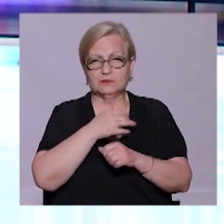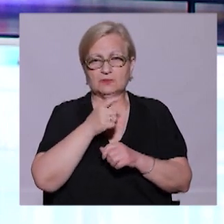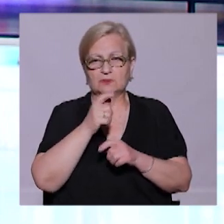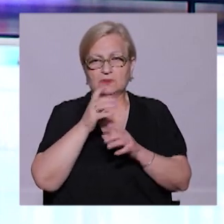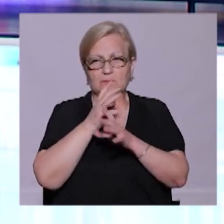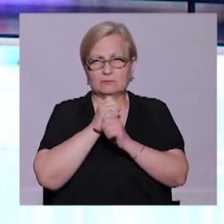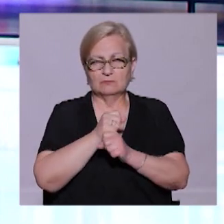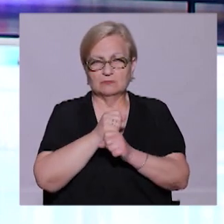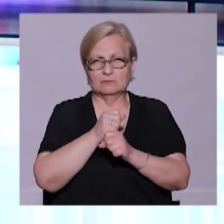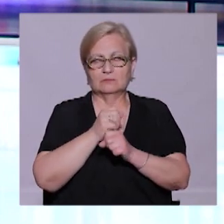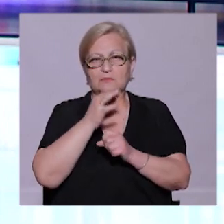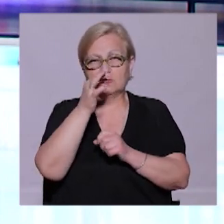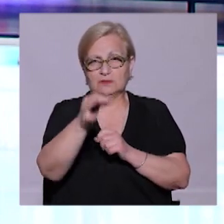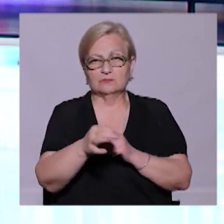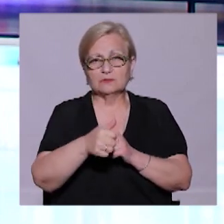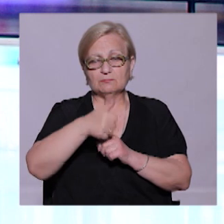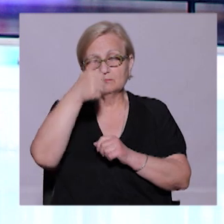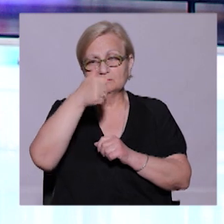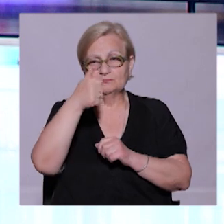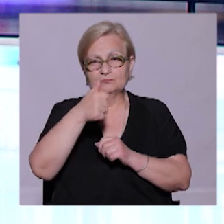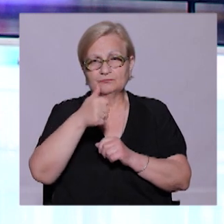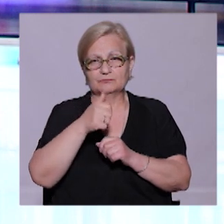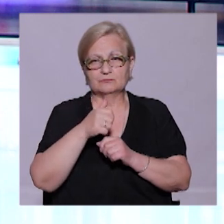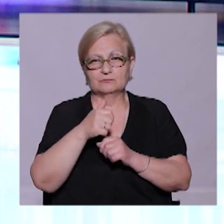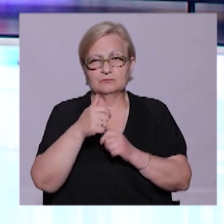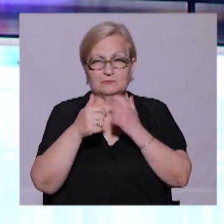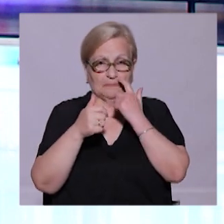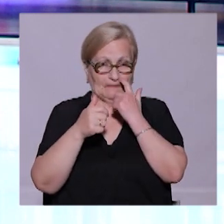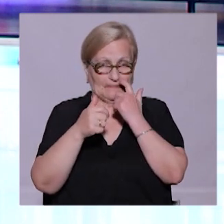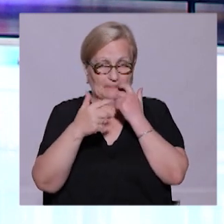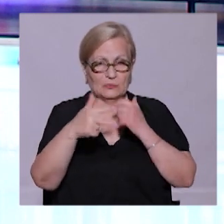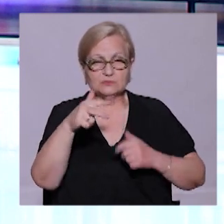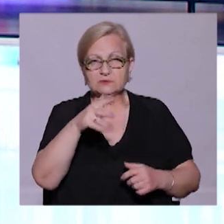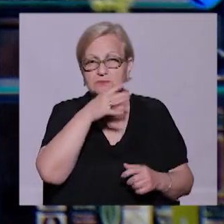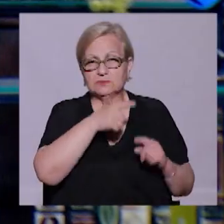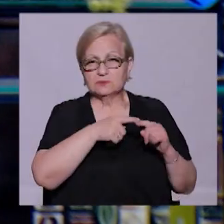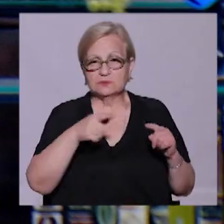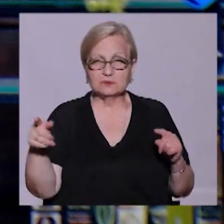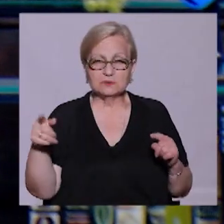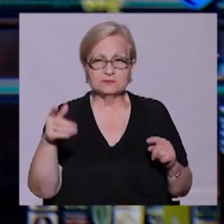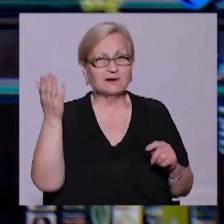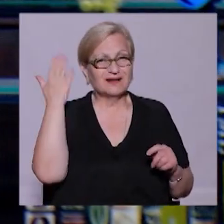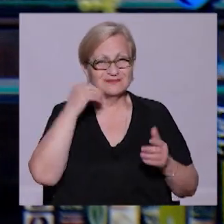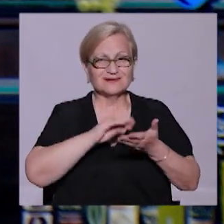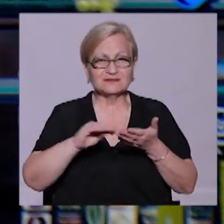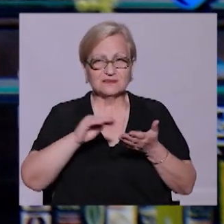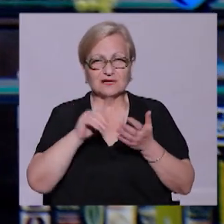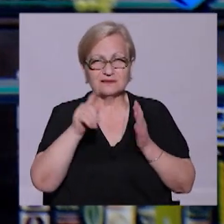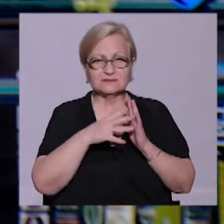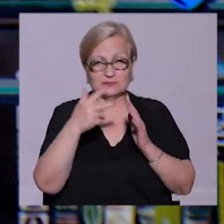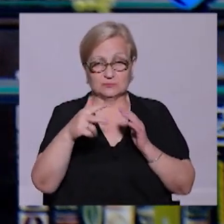სწორედ პროლოგსა და ბოლო სიტყვაობაზე. საერთოდ 30-იან წლებში იწერება, თქო ეს აღნიშნე